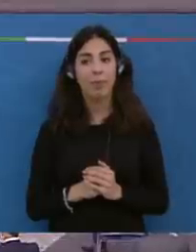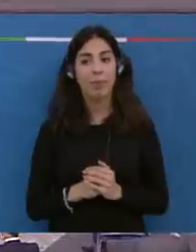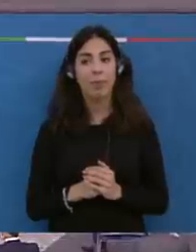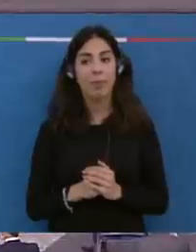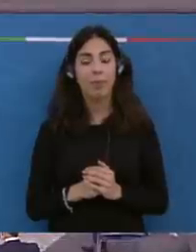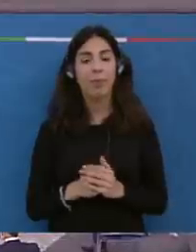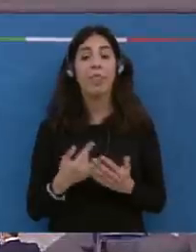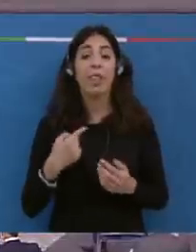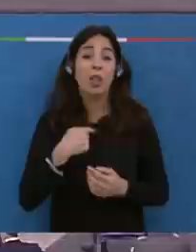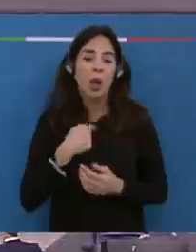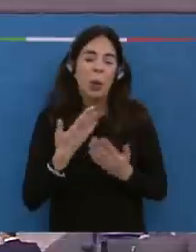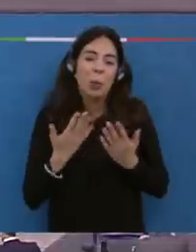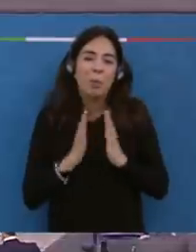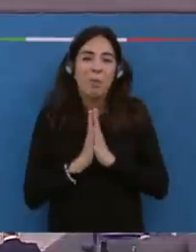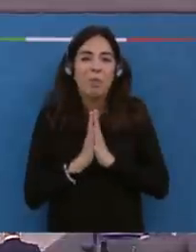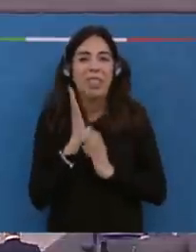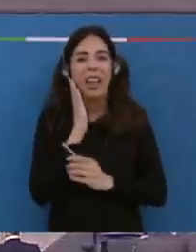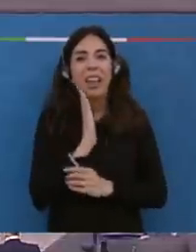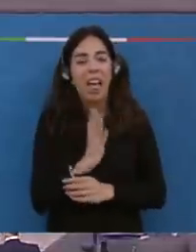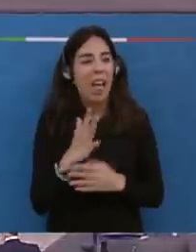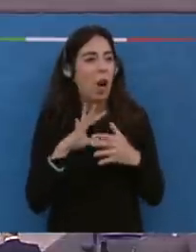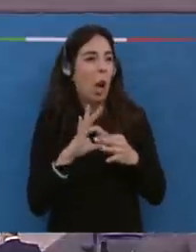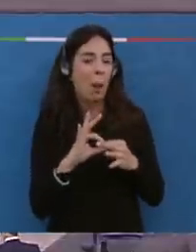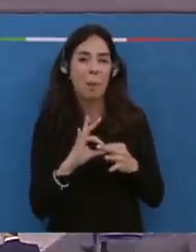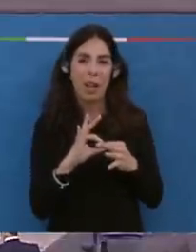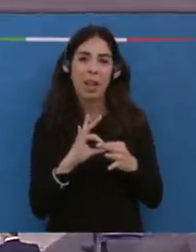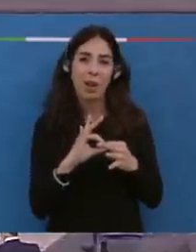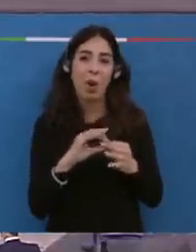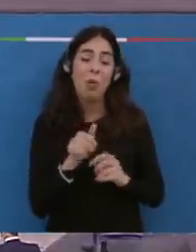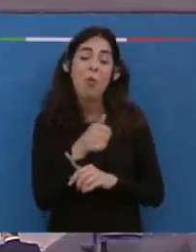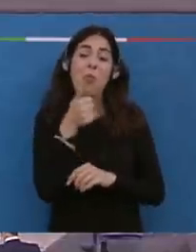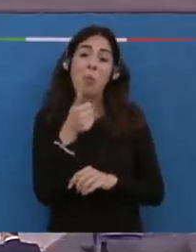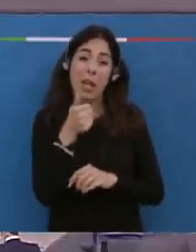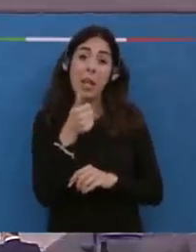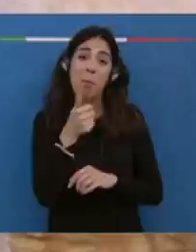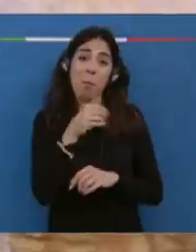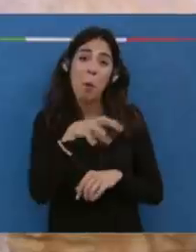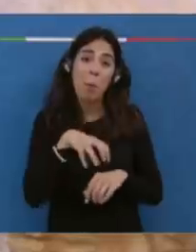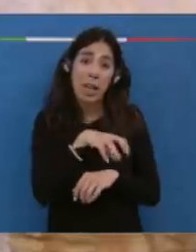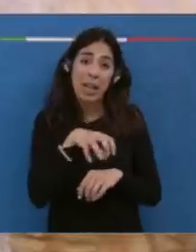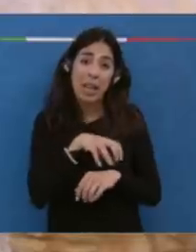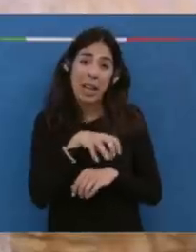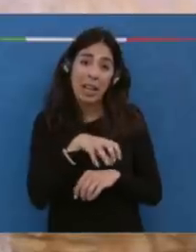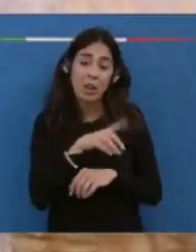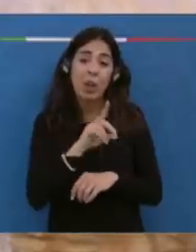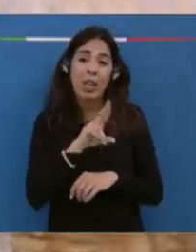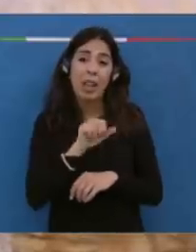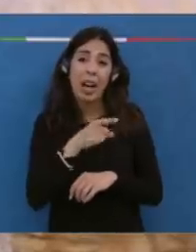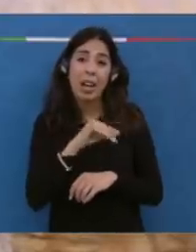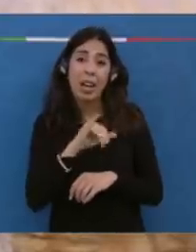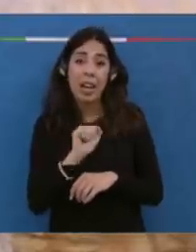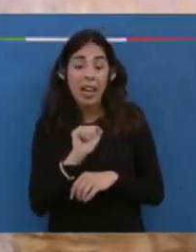caro amico primo ministro carlo draghi m mi permette di